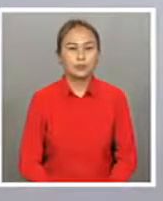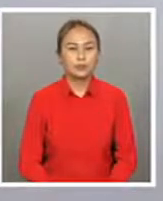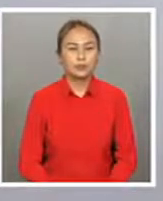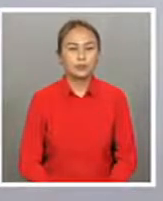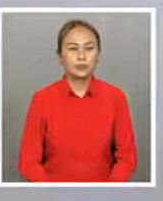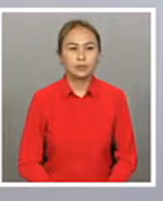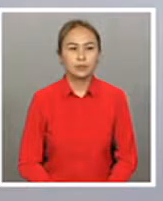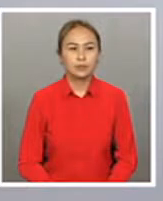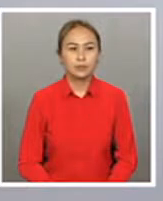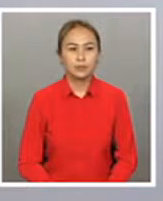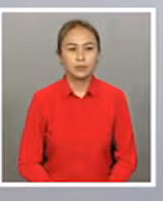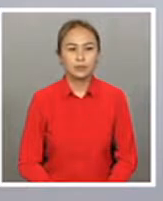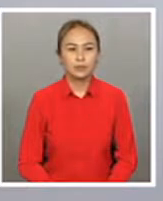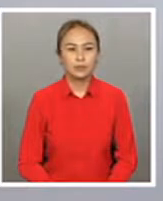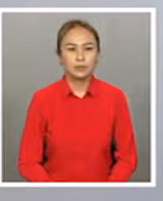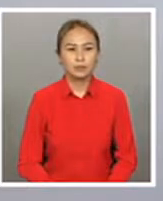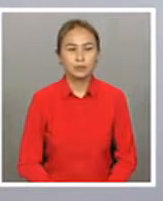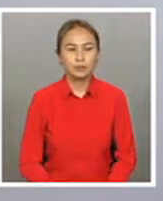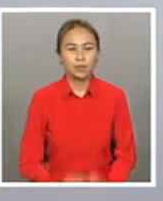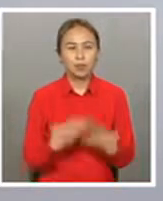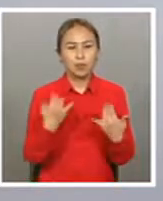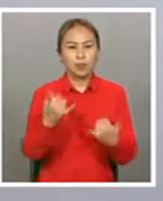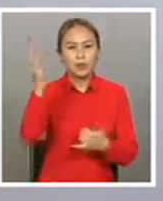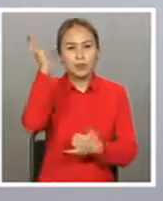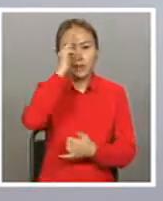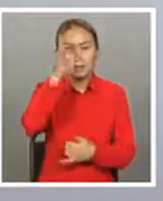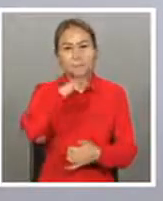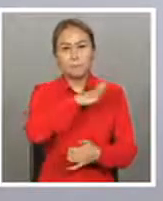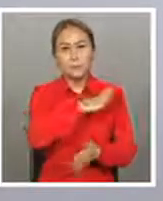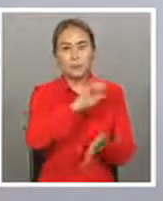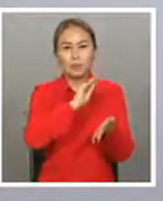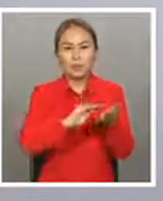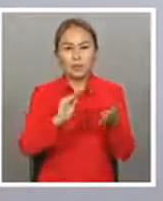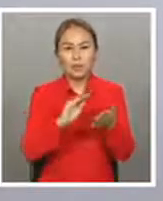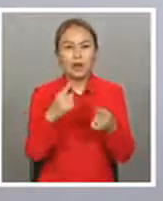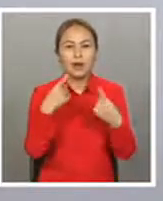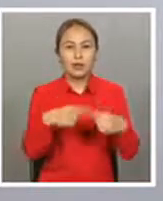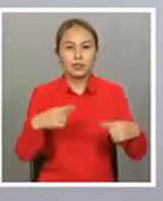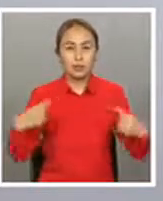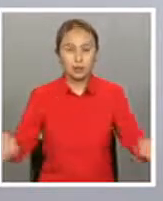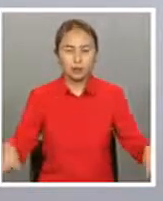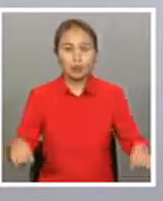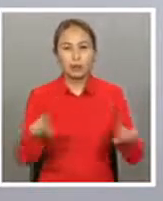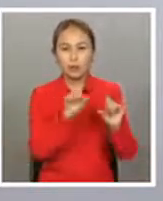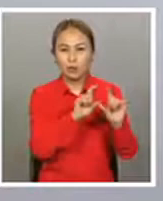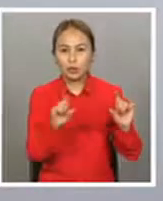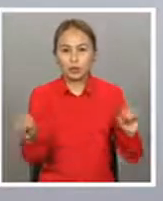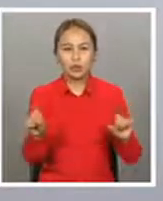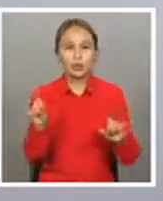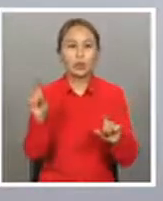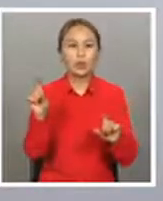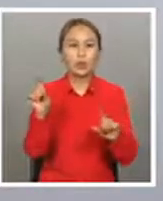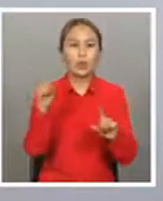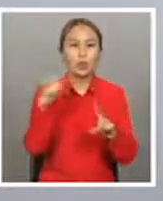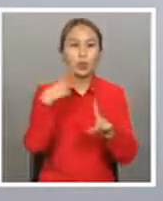Осымен балалар, бүгінгі сабағымызда біз бөлімдері әртүрлі болатын бөлшектерді қосуды және азайтуды қарастырдық.